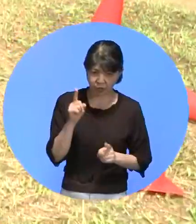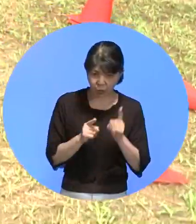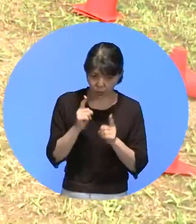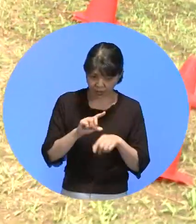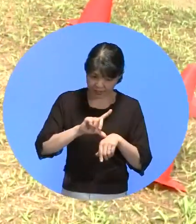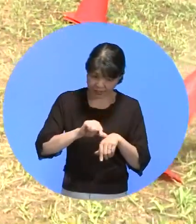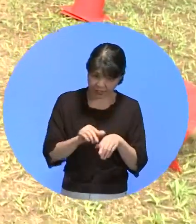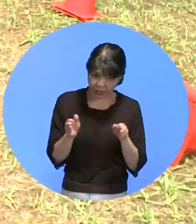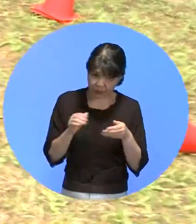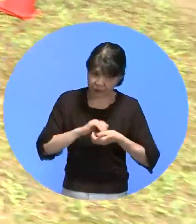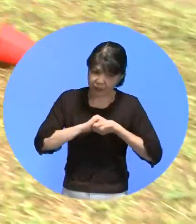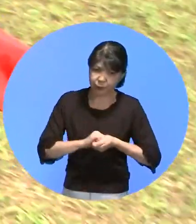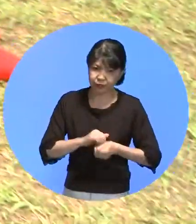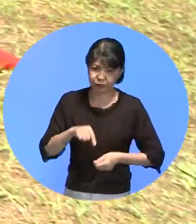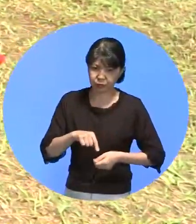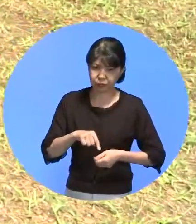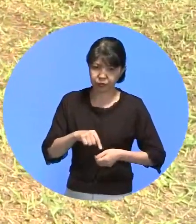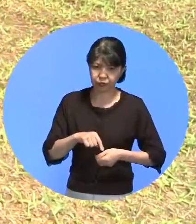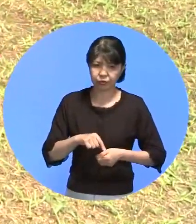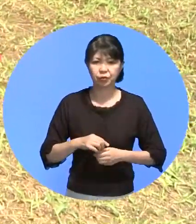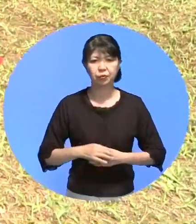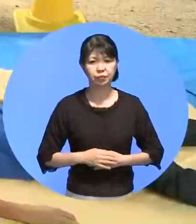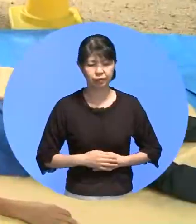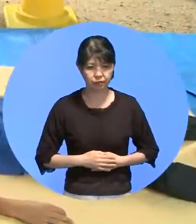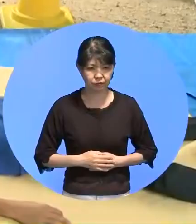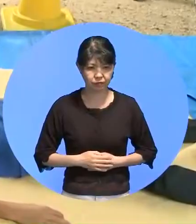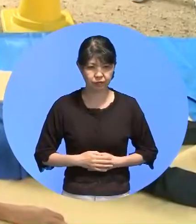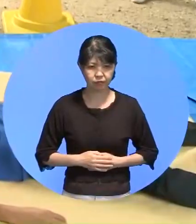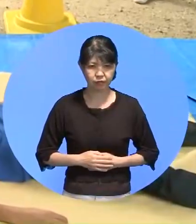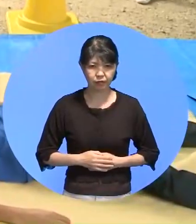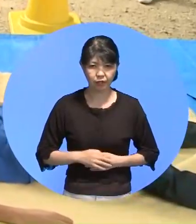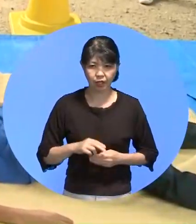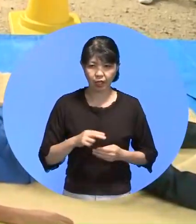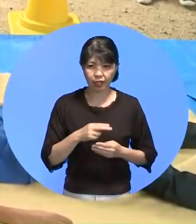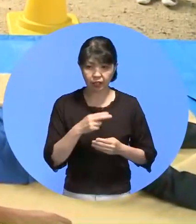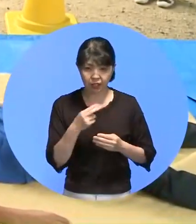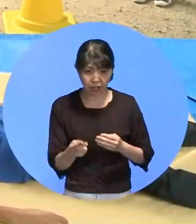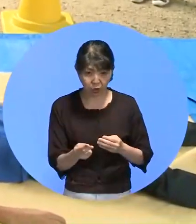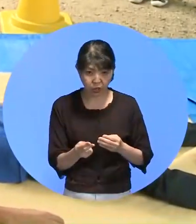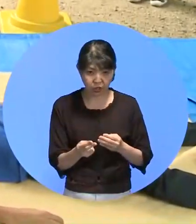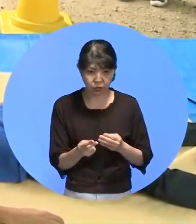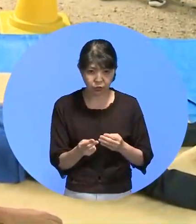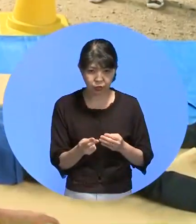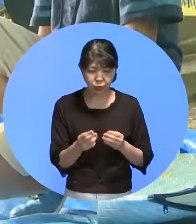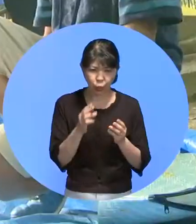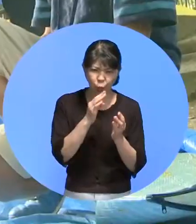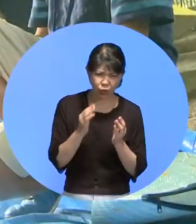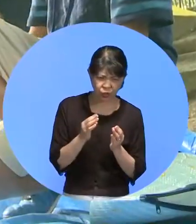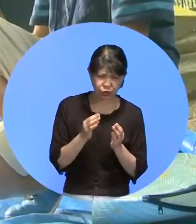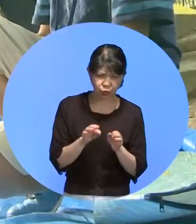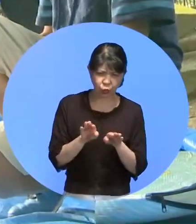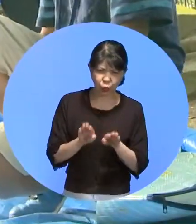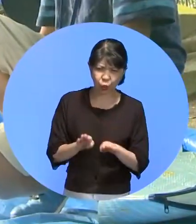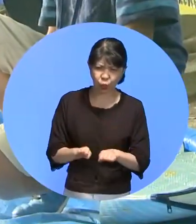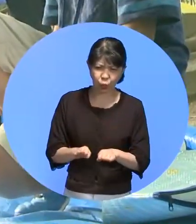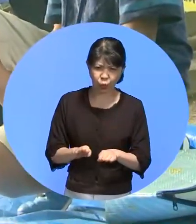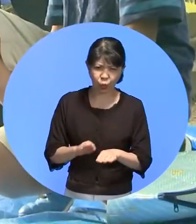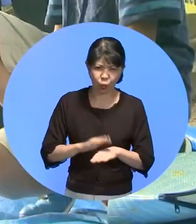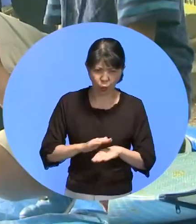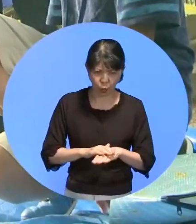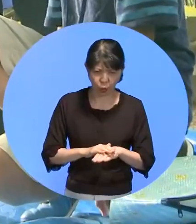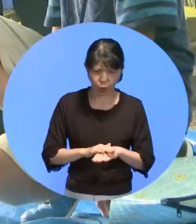れだけ的確に対応できるかを競います。池で溺れて心肺停止になっている人を胸骨圧迫